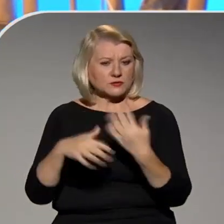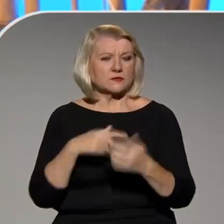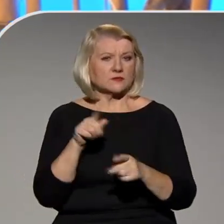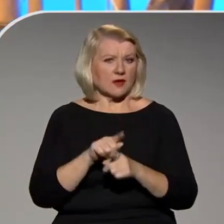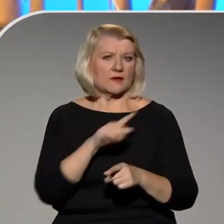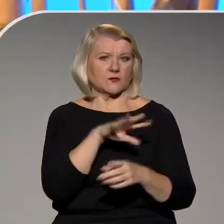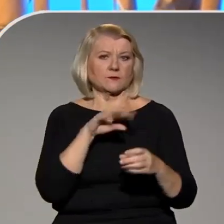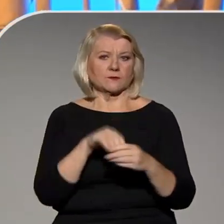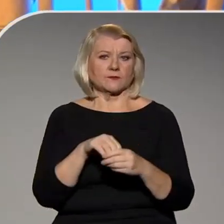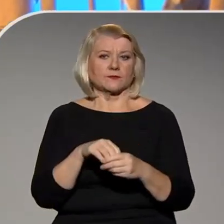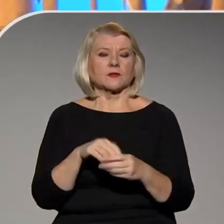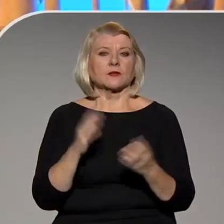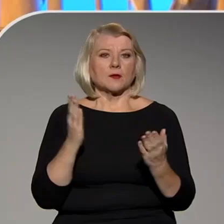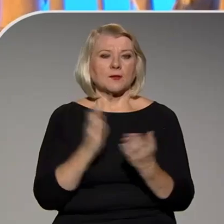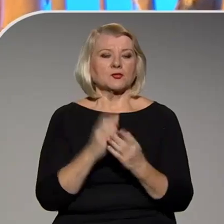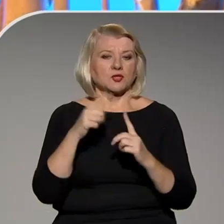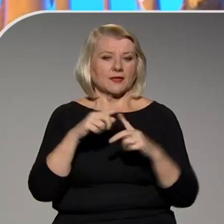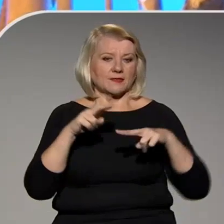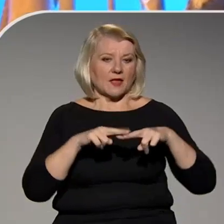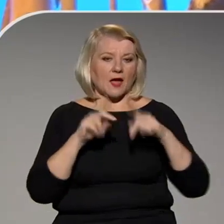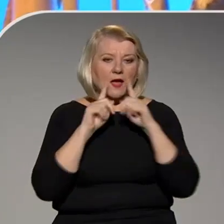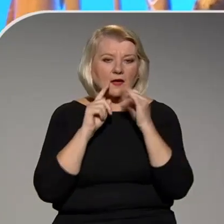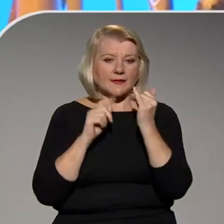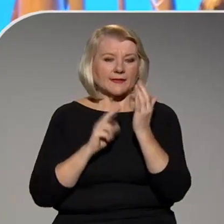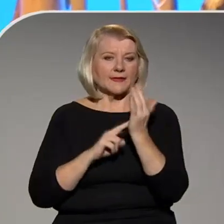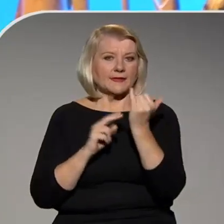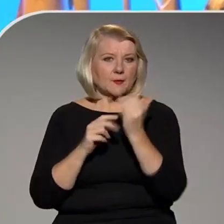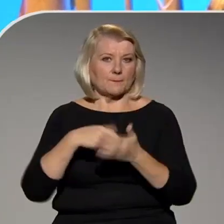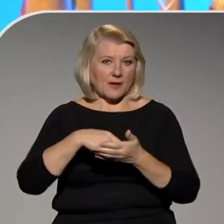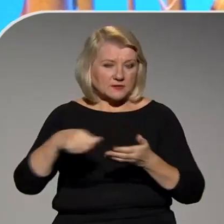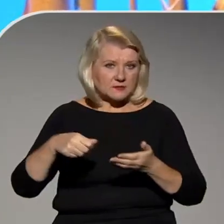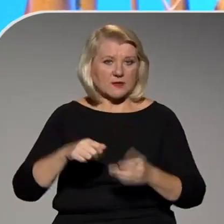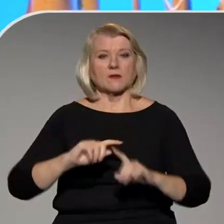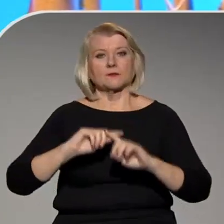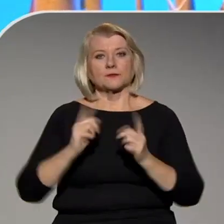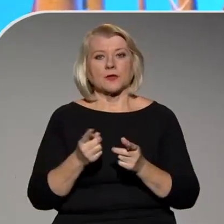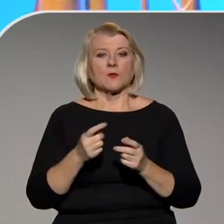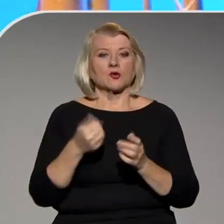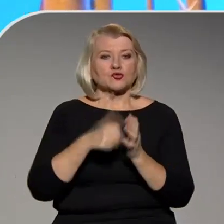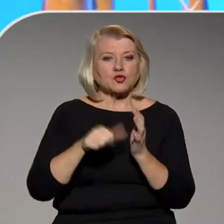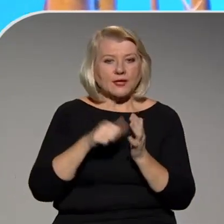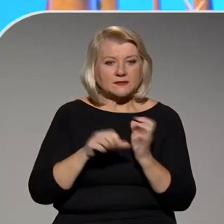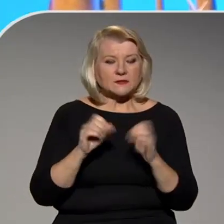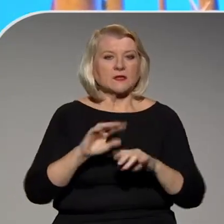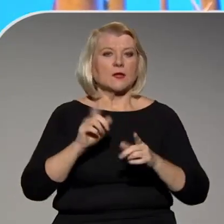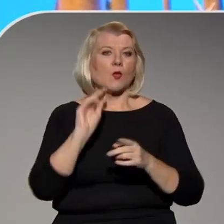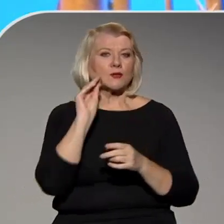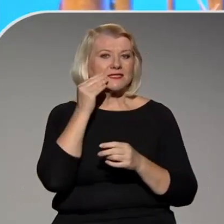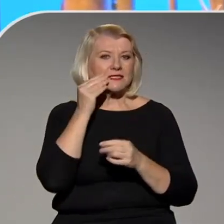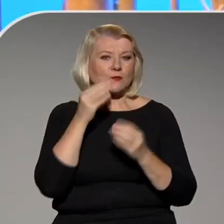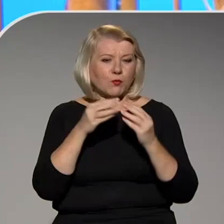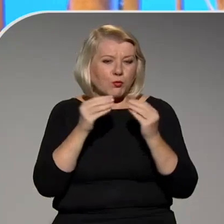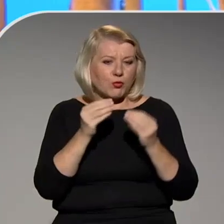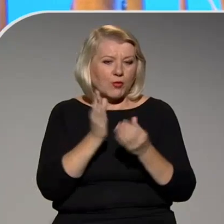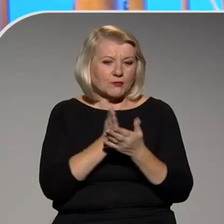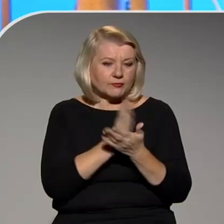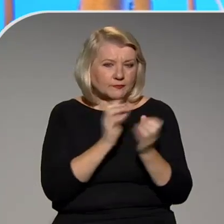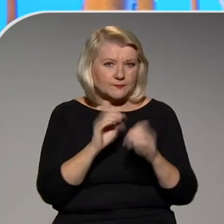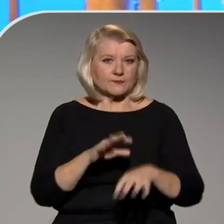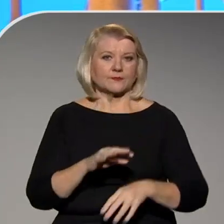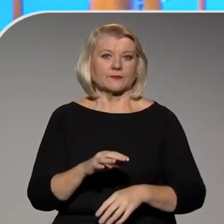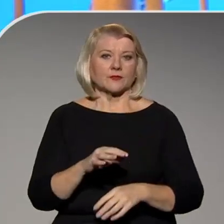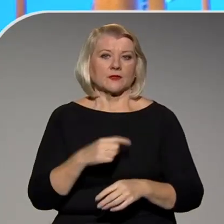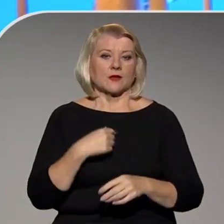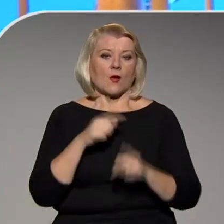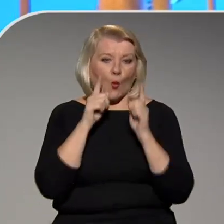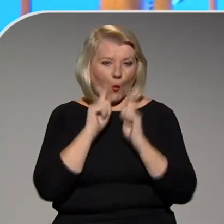tam tahýny pasta, patří tam česnek, může se tam dát i trošičku najemno šalotka. Já mám takovou specialitu, já do